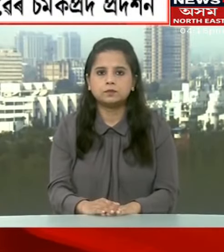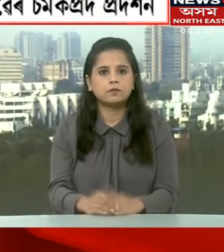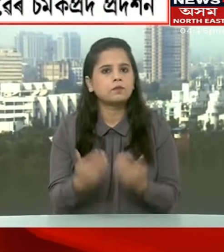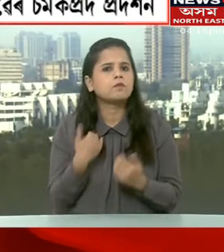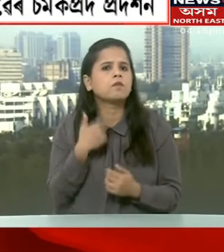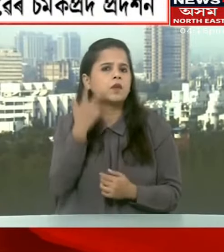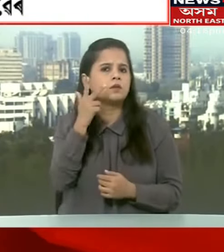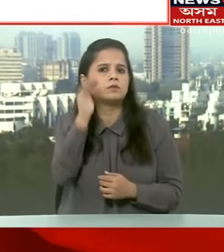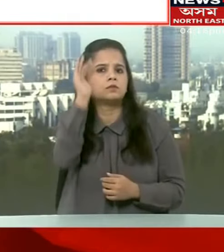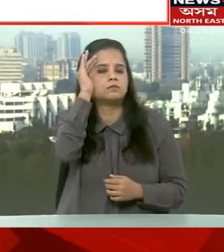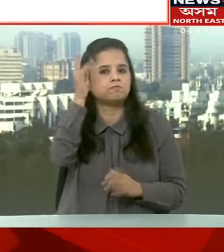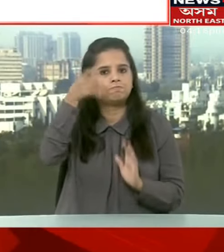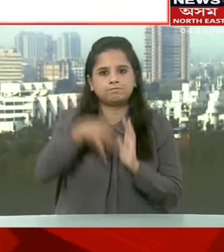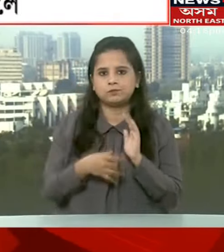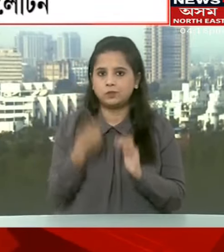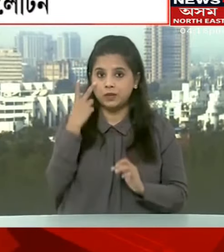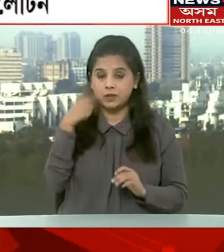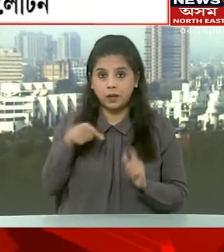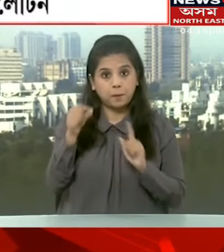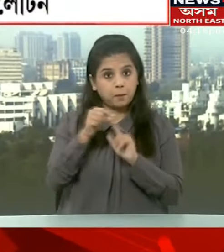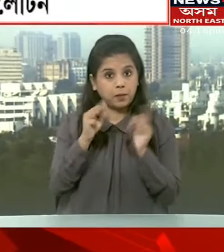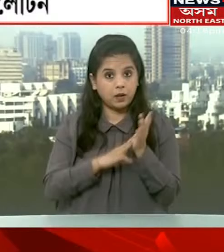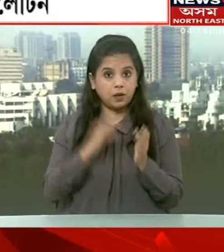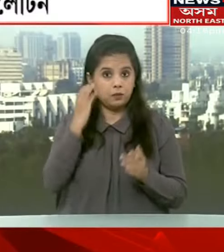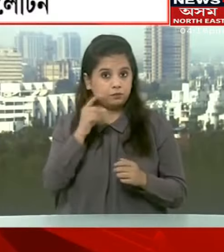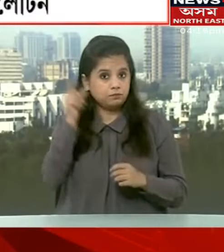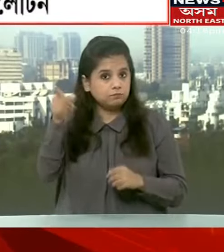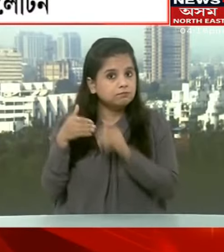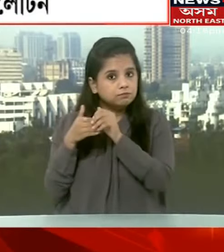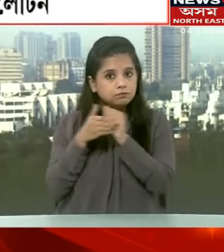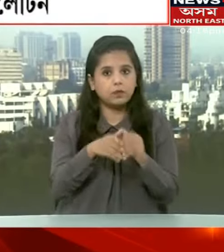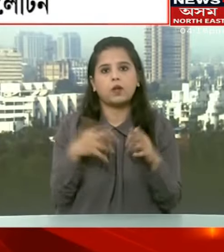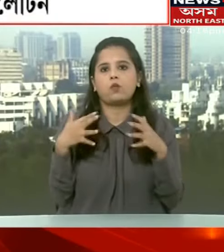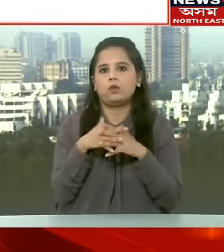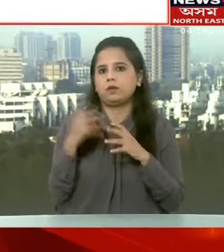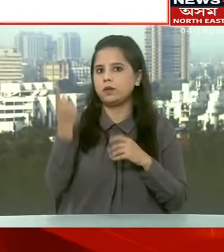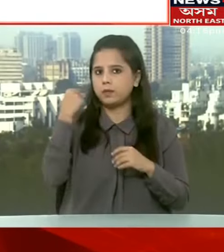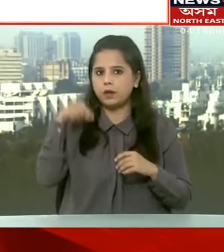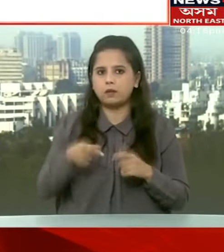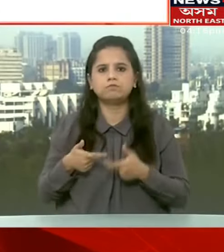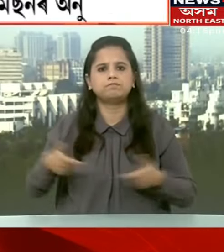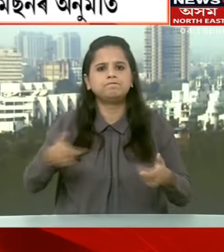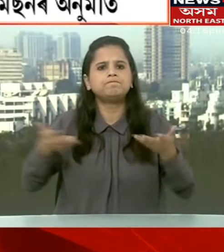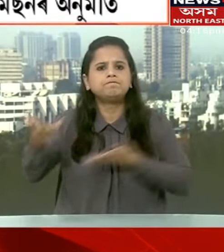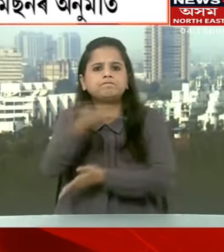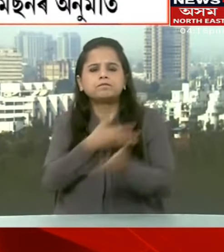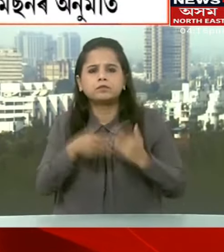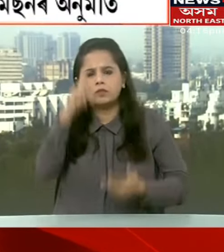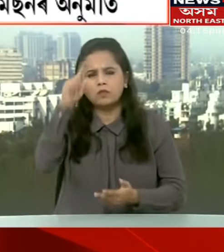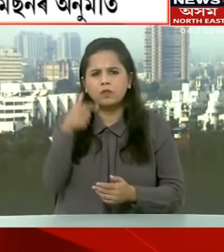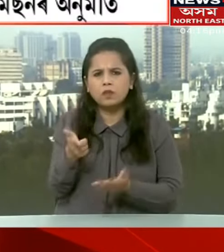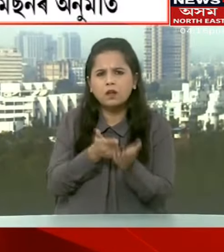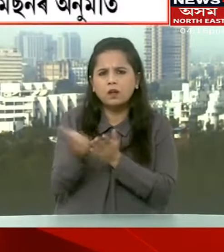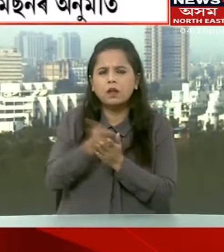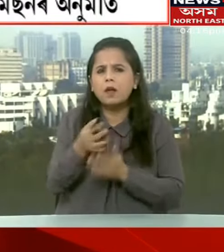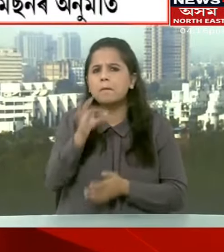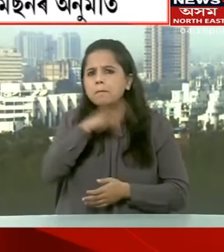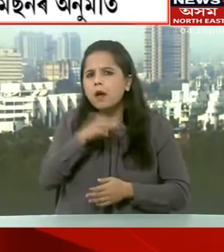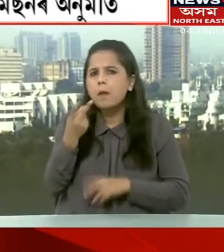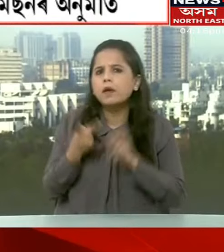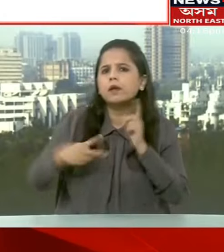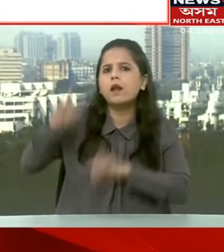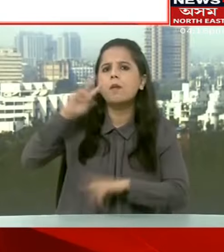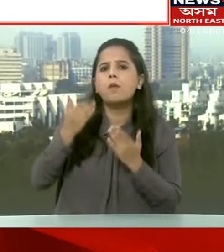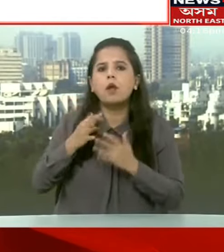और आइए अब देखते हैं खबरों को विस्तार से प्रधानमंत्री नरेंद्र मोदी की अध्यक्षता में बुधवार को हुई कैबिनेट की बैठक में किसानों की आय दोगुना करने की दिशा में कई